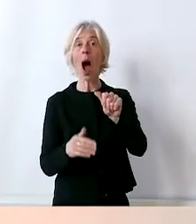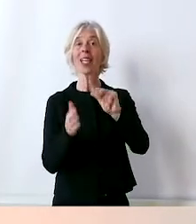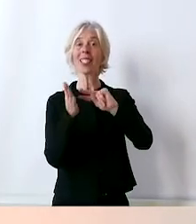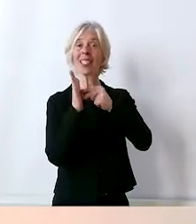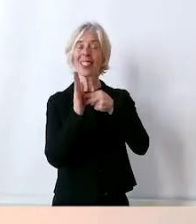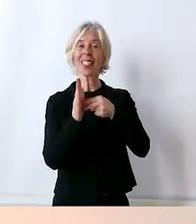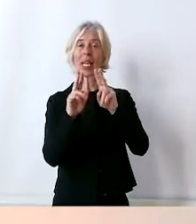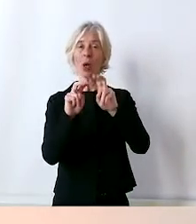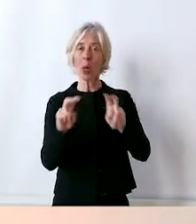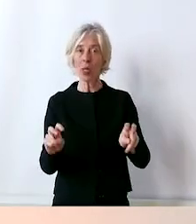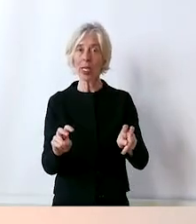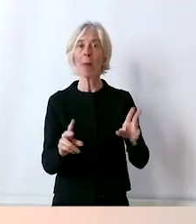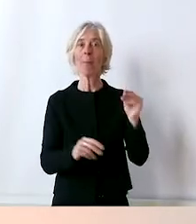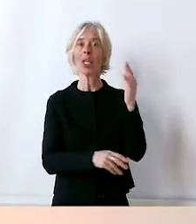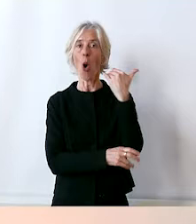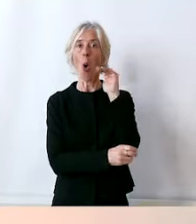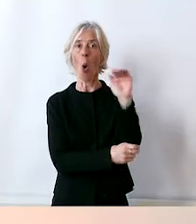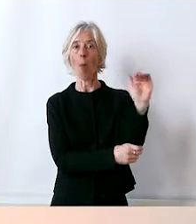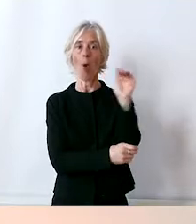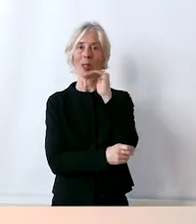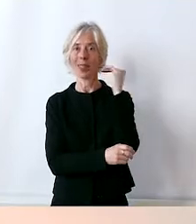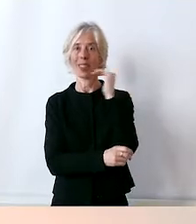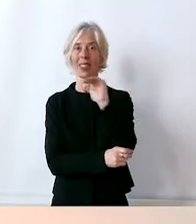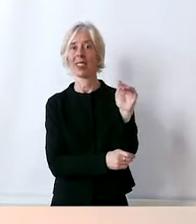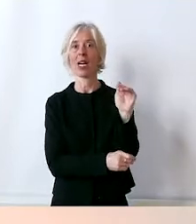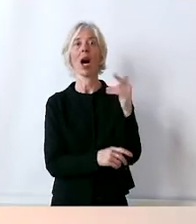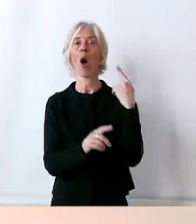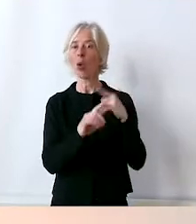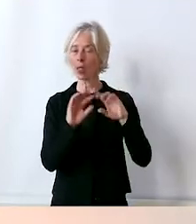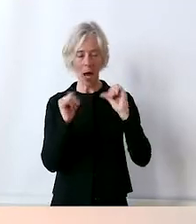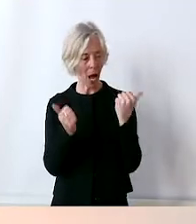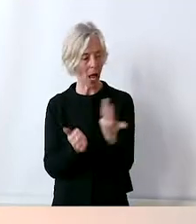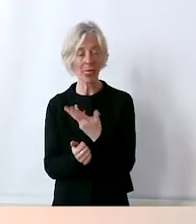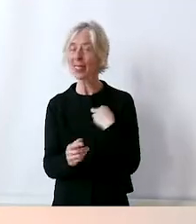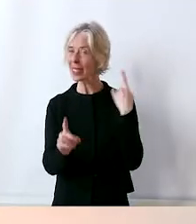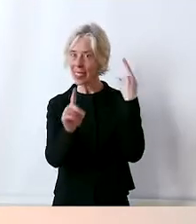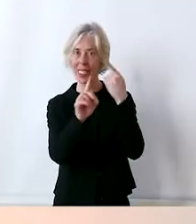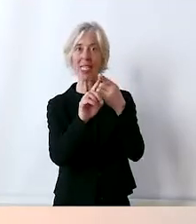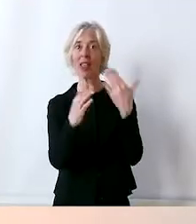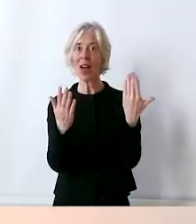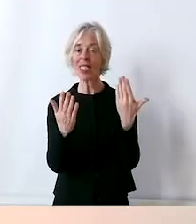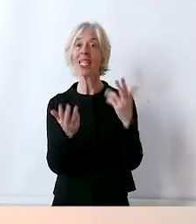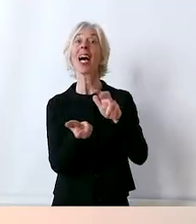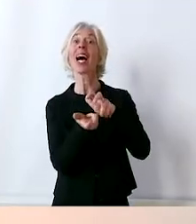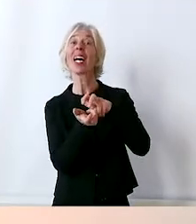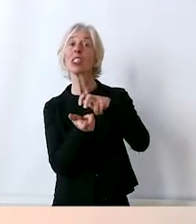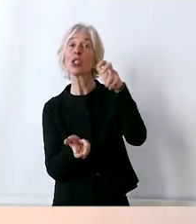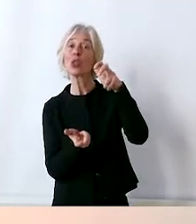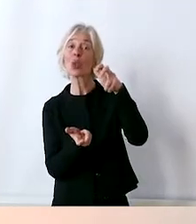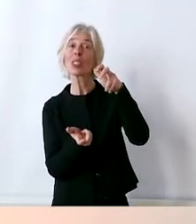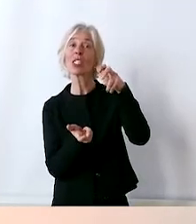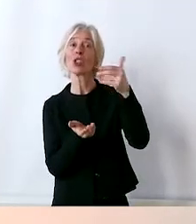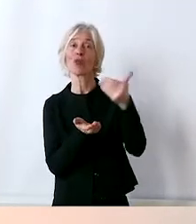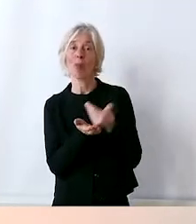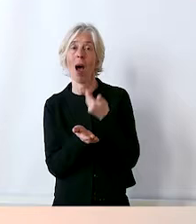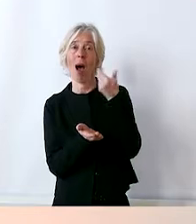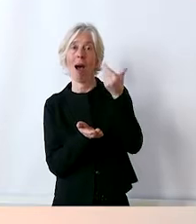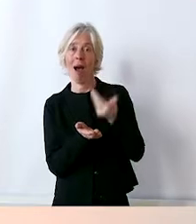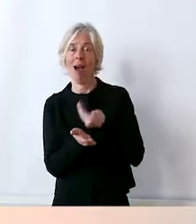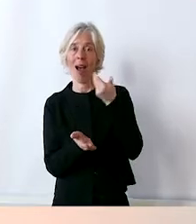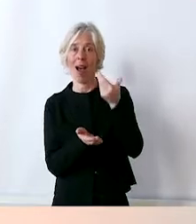Maschinen verfolgen seit jeher ein Ziel, die Reduzierung von Ressourcenverbrauch. Unsere